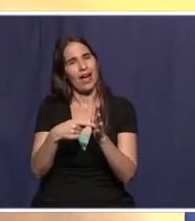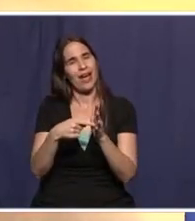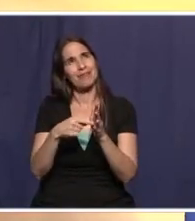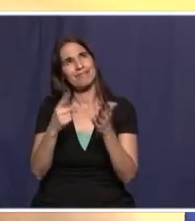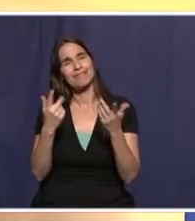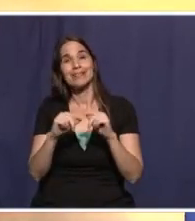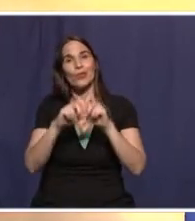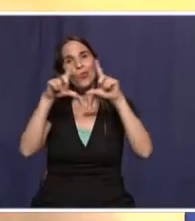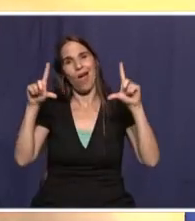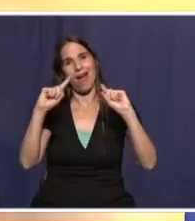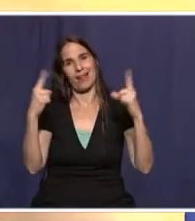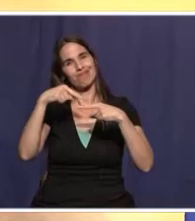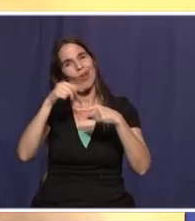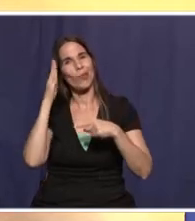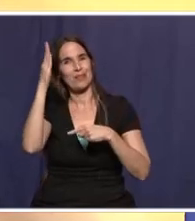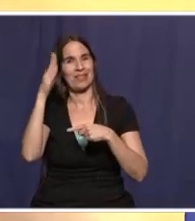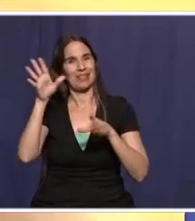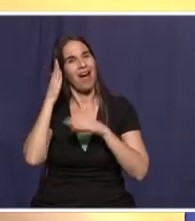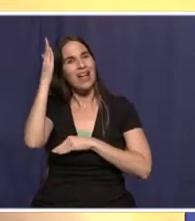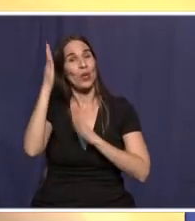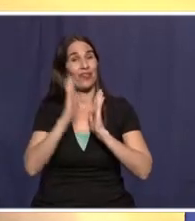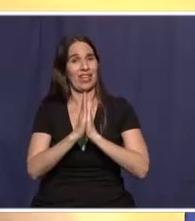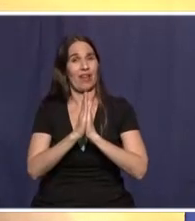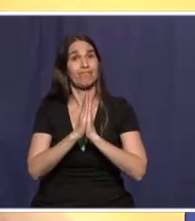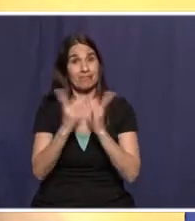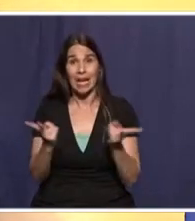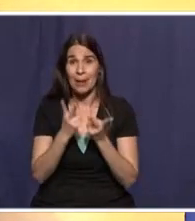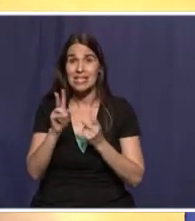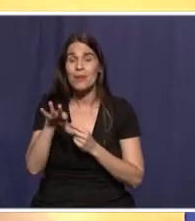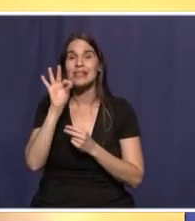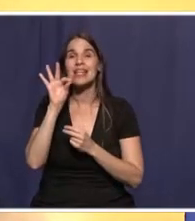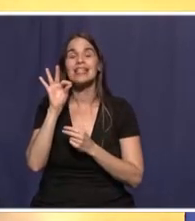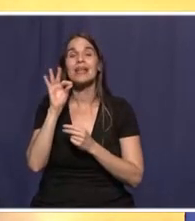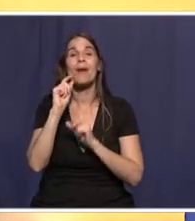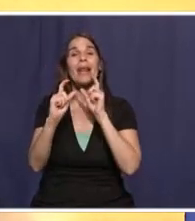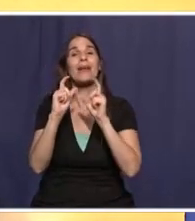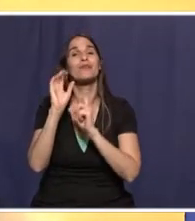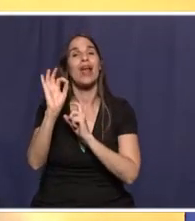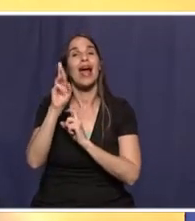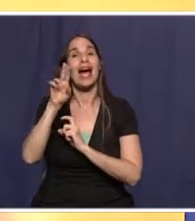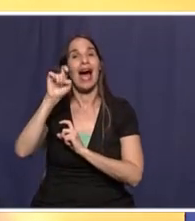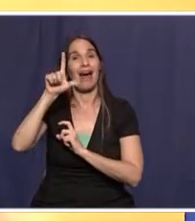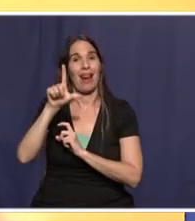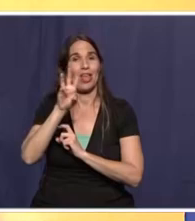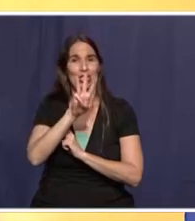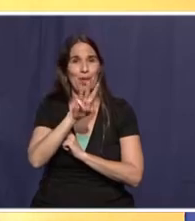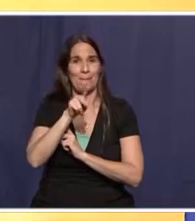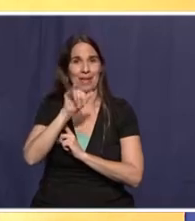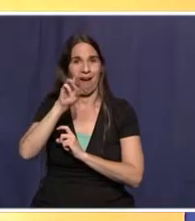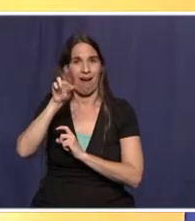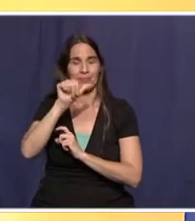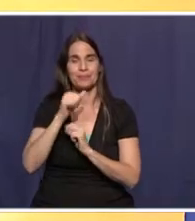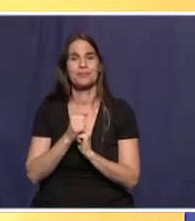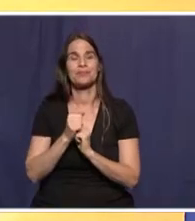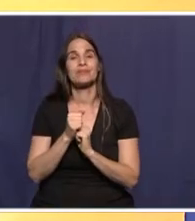אופטימית, יותר מלאת תקווה וחזון. חיפשתי ומצאתי במילות של רחל שפירה.